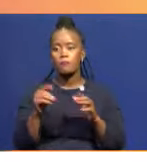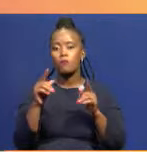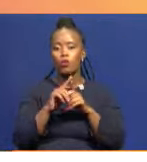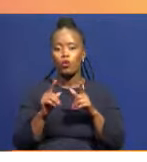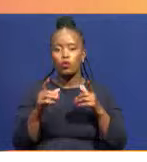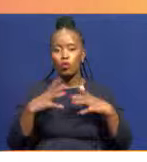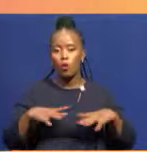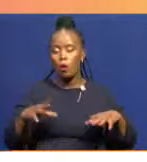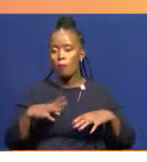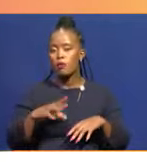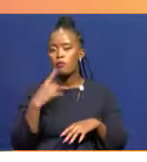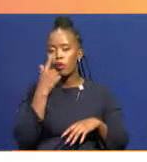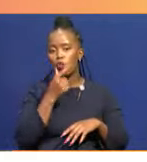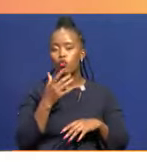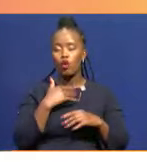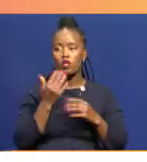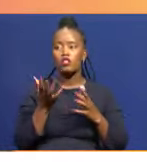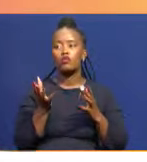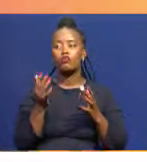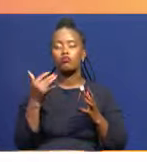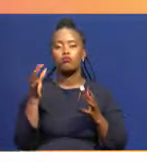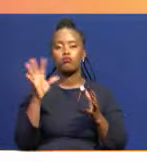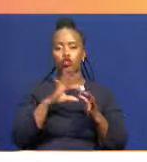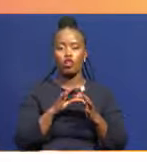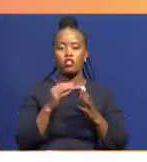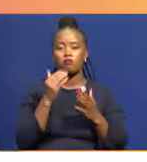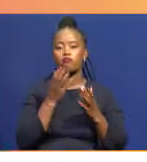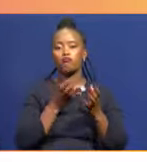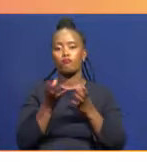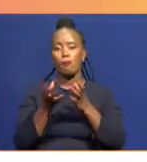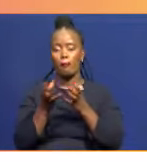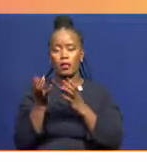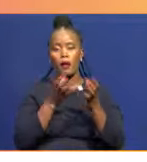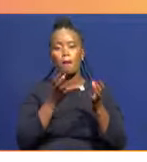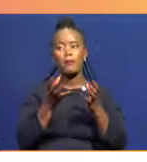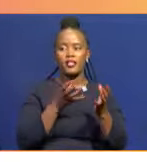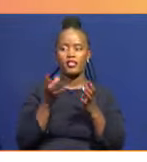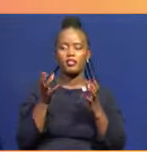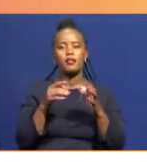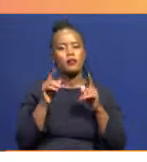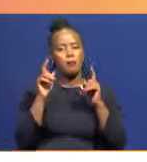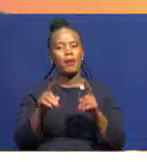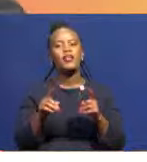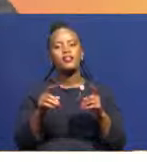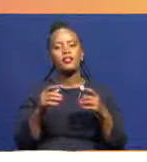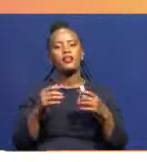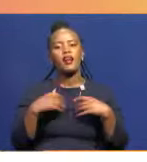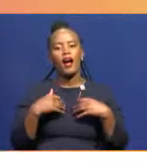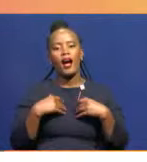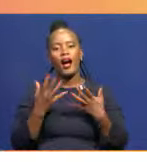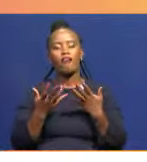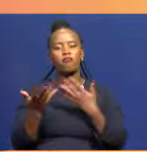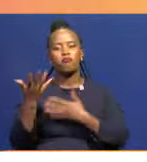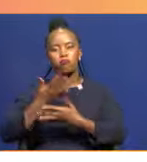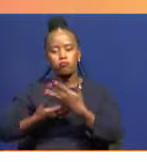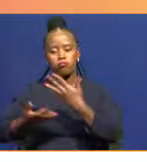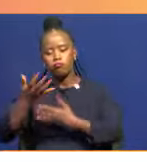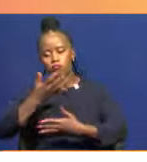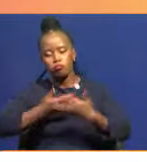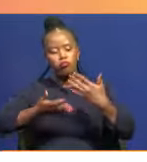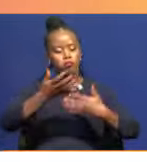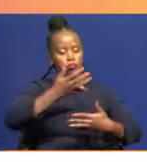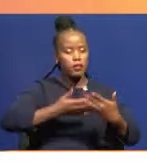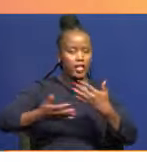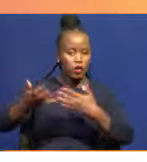Wale wenye wanataka kuingia kwa biashara pia kuna hizo, kuna kitu inaitwa networking. Tuweze kuhakikisha kuna hiyo networking